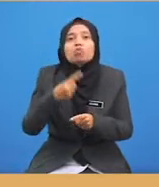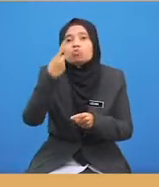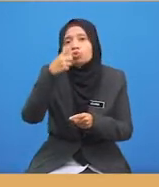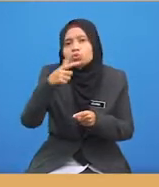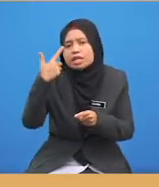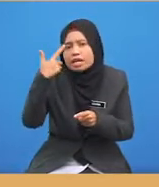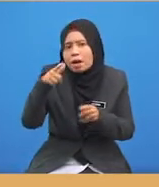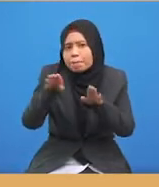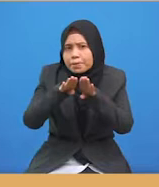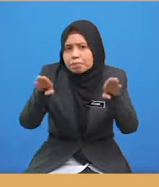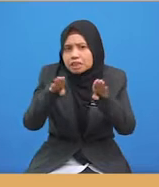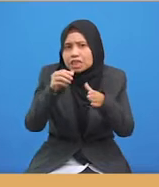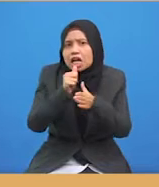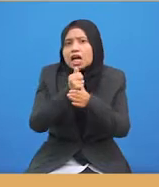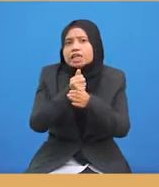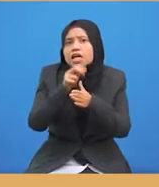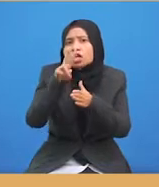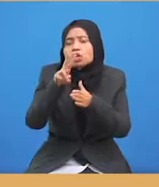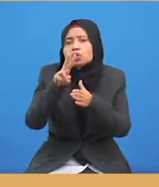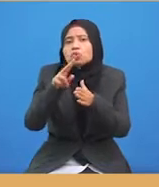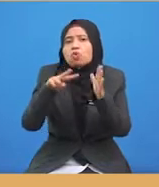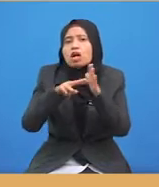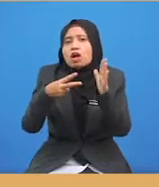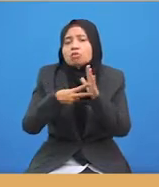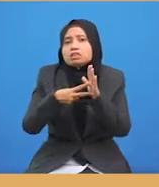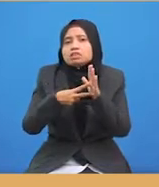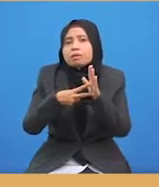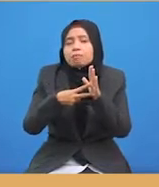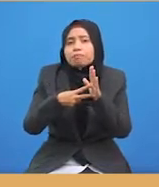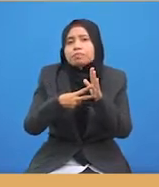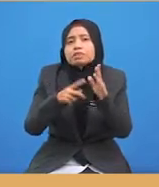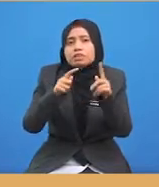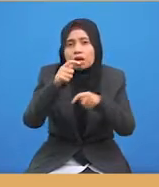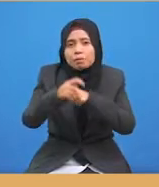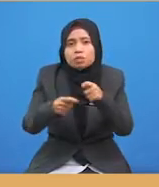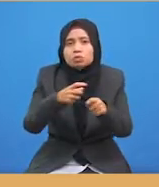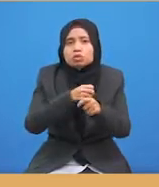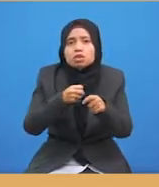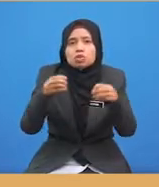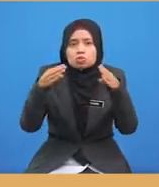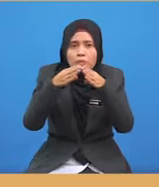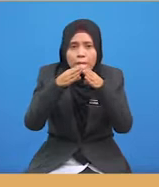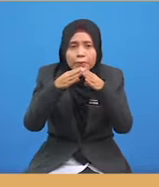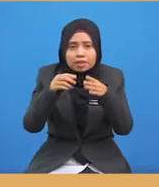antara dua konsep tamadun dari sudut pandangan Islam dan dari sudut pandangan Barat.